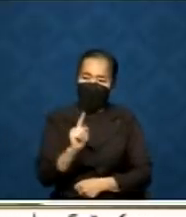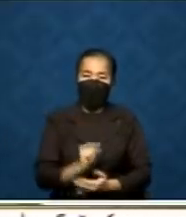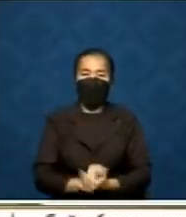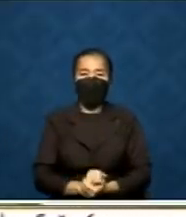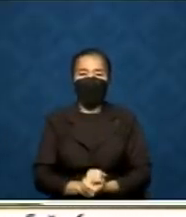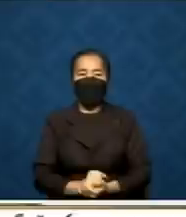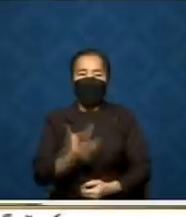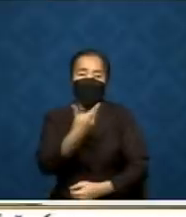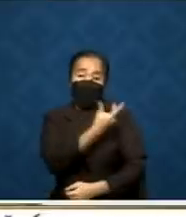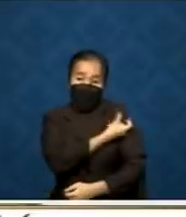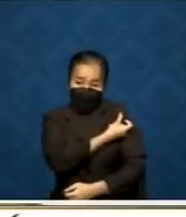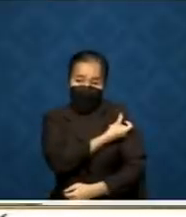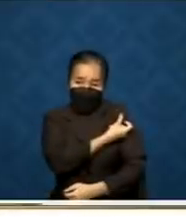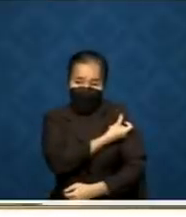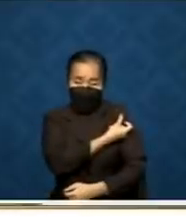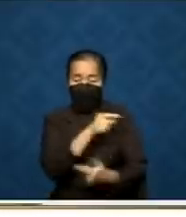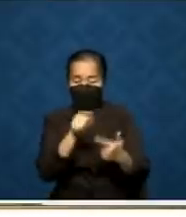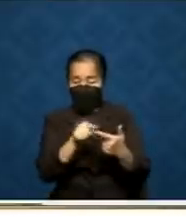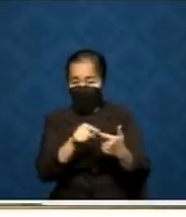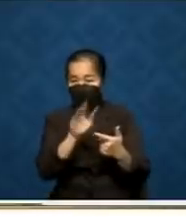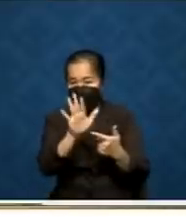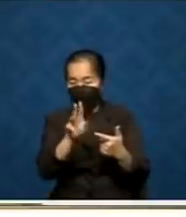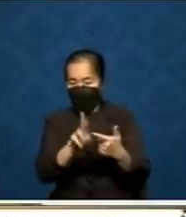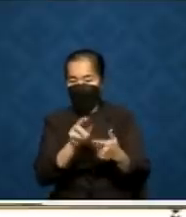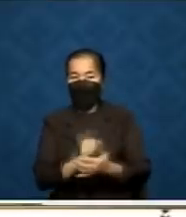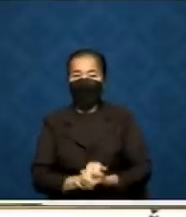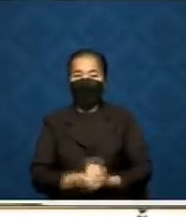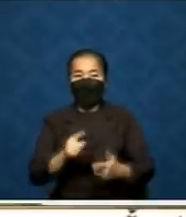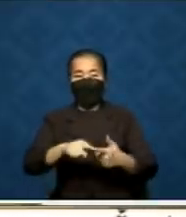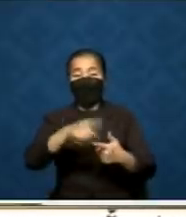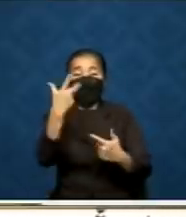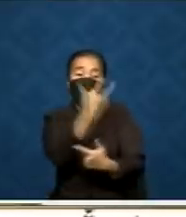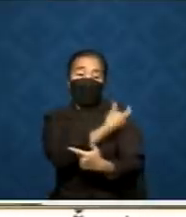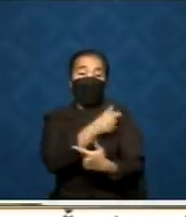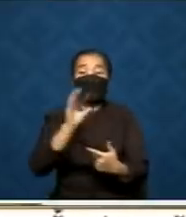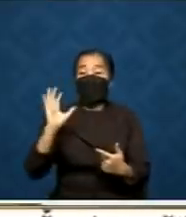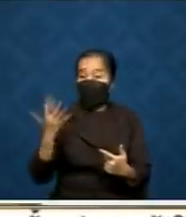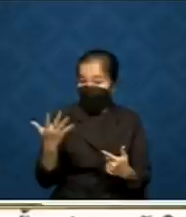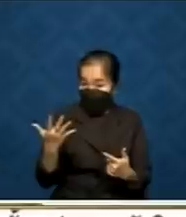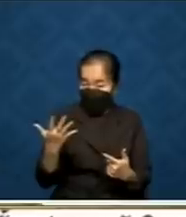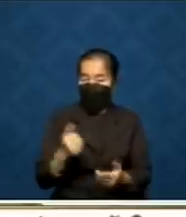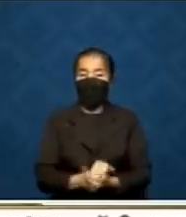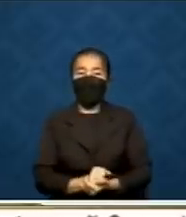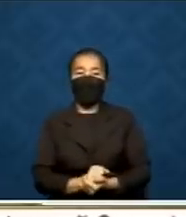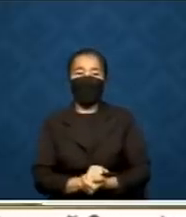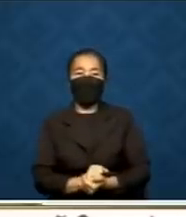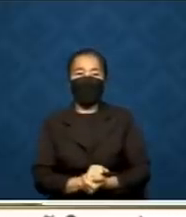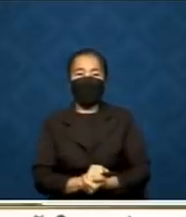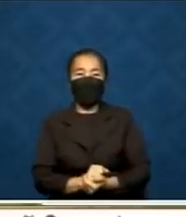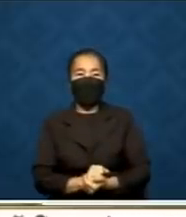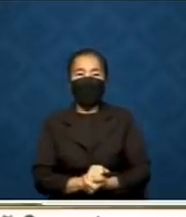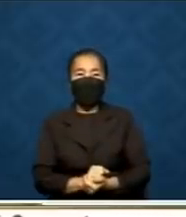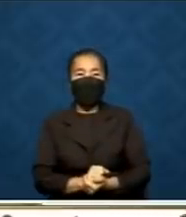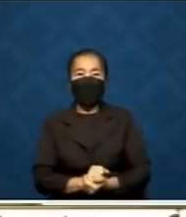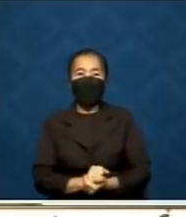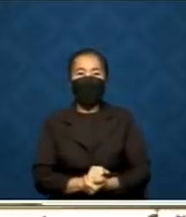เขามัทรีคือตัวที่ 2เดี๋ยวจะไปคุยกันในรายละเอียดเพราะวัคซีนไม่มาสุดท้ายติดป่วย